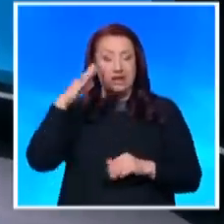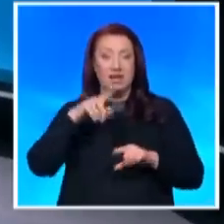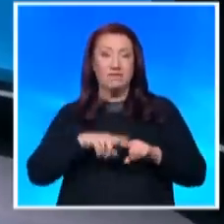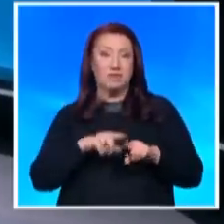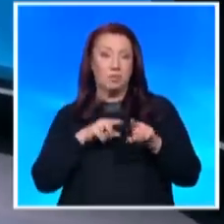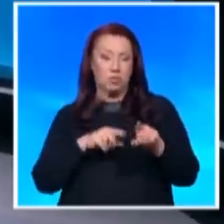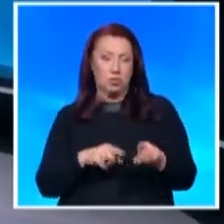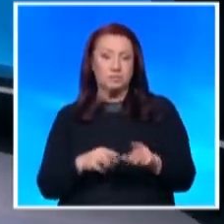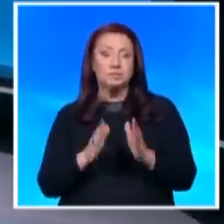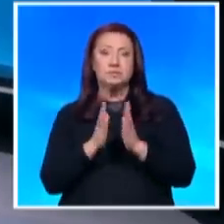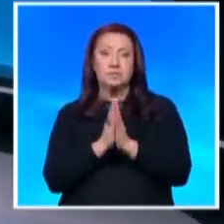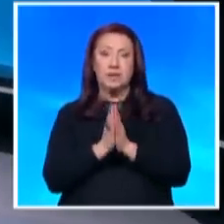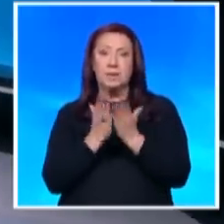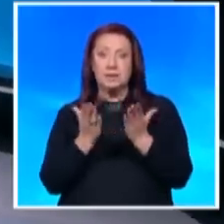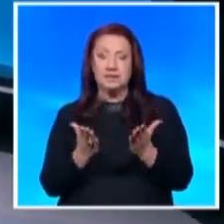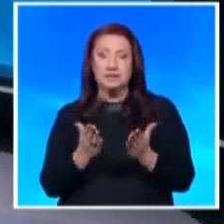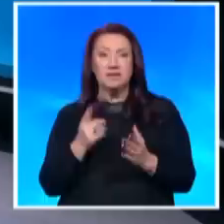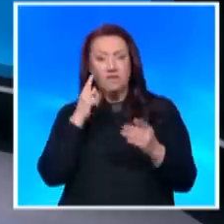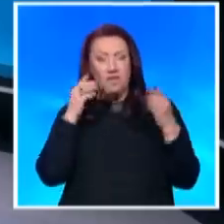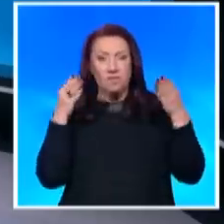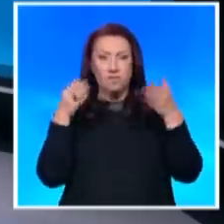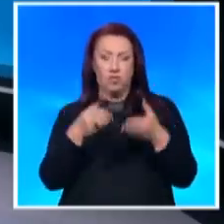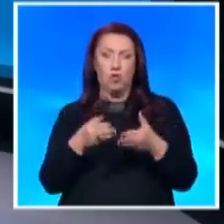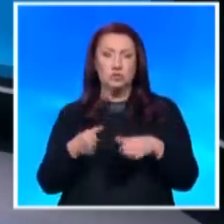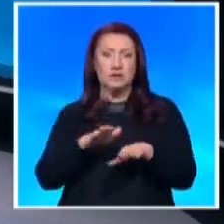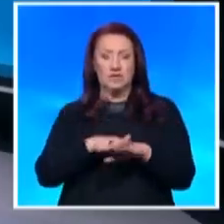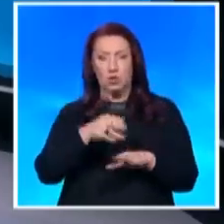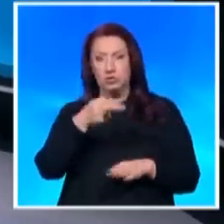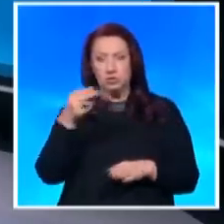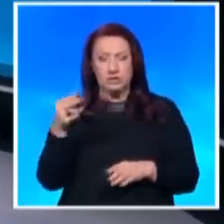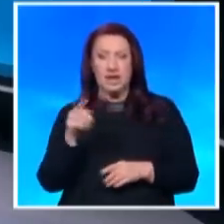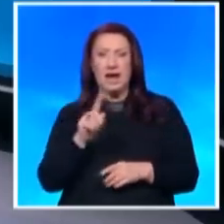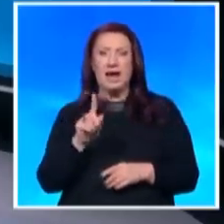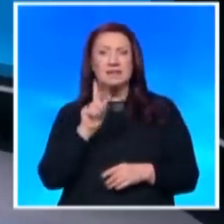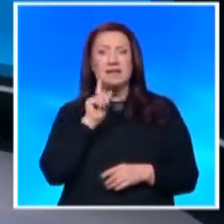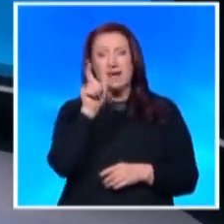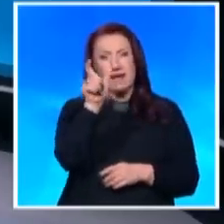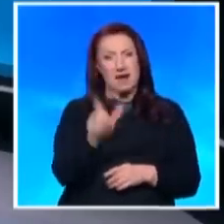фокусът да е върху институцията, а не върху личността още от Ванина Неткова.